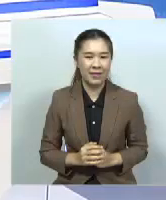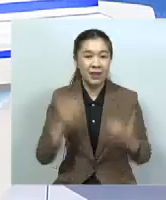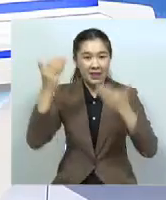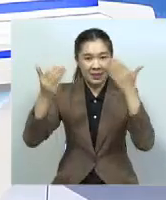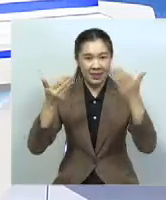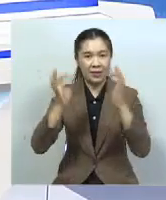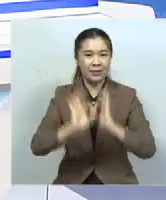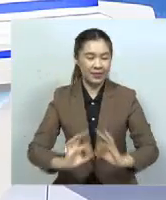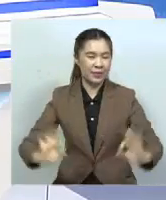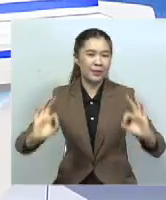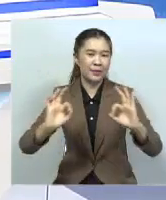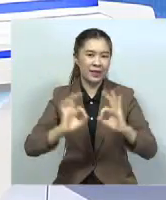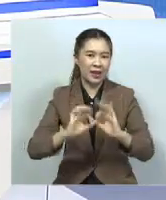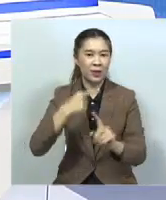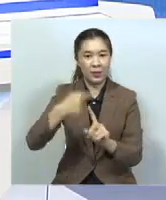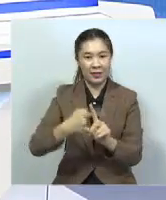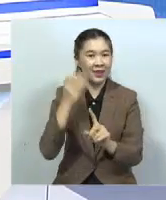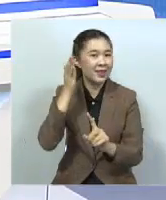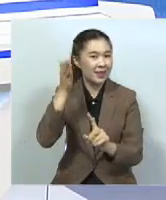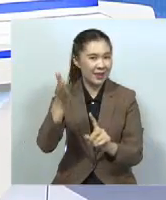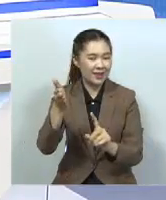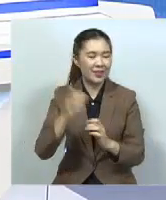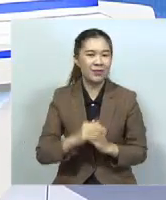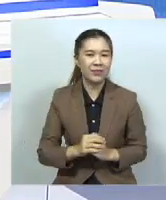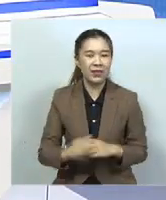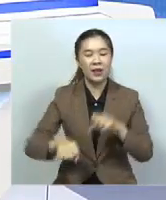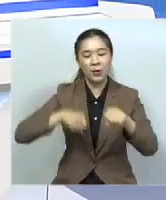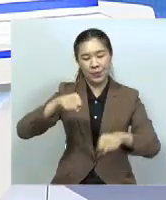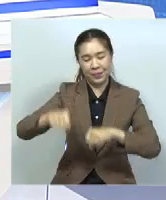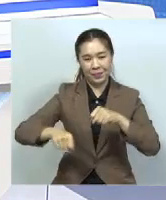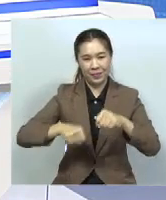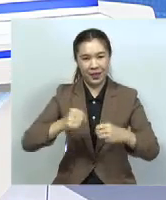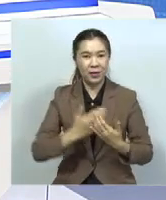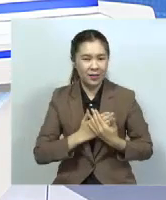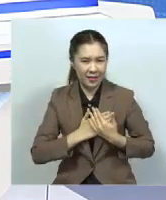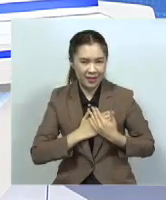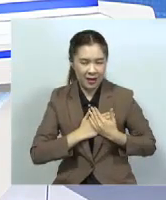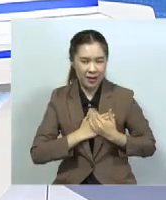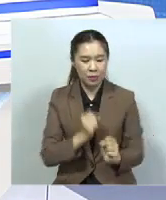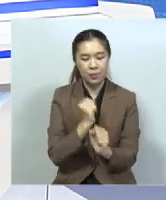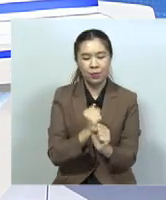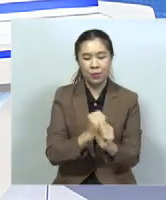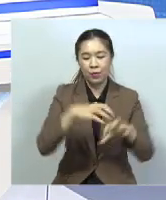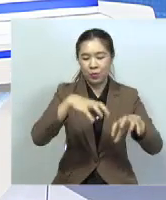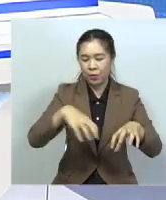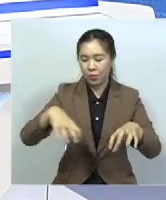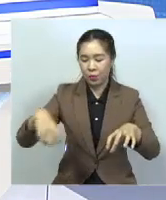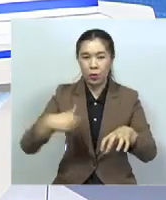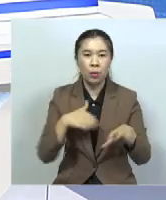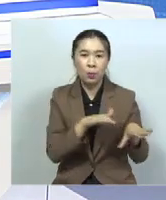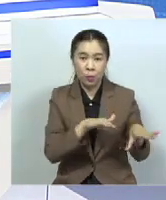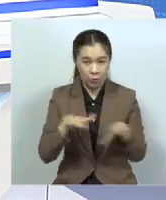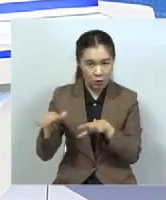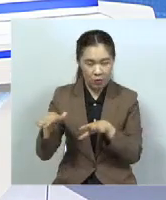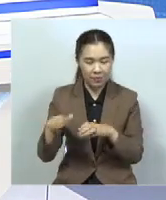ส่วนอีกหนึ่งกิจกรรมสำคัญที่จะเกิดขึ้นในเดือนหน้านี้แล้วนะคะสำหรับกิจกรรมไบค์อุ่นไอรักนะคะตอนนี้เรียกว่าทุกหน่วยงานเนี่ยเตรียมความพร้อมกันอย่างเต็ม